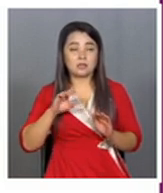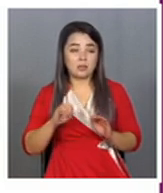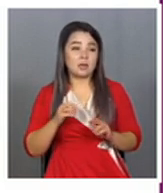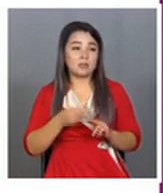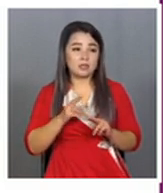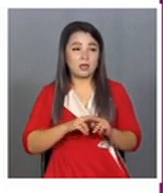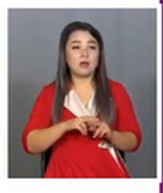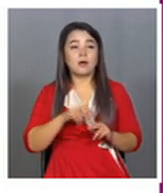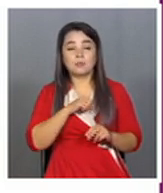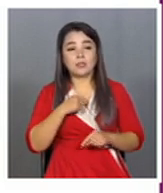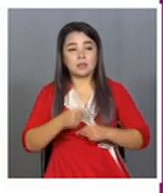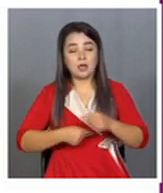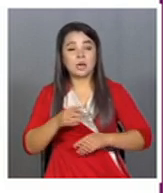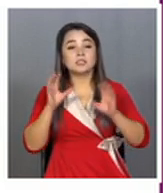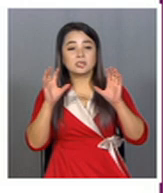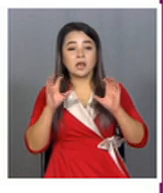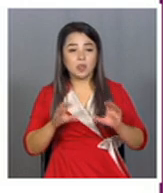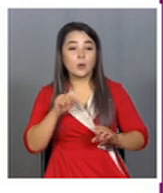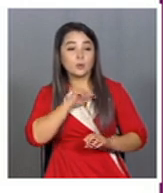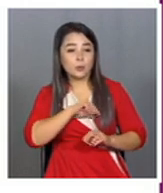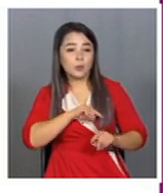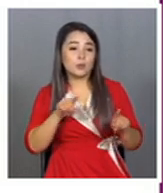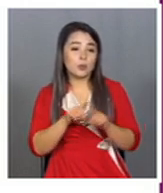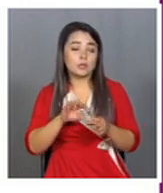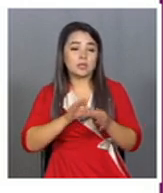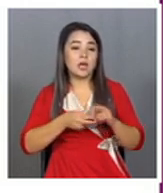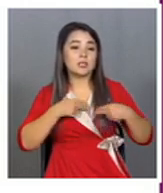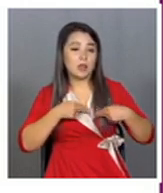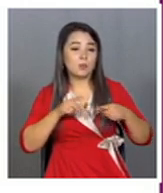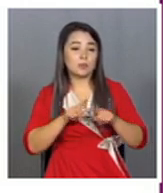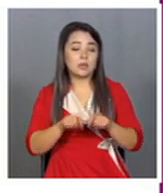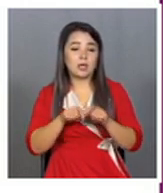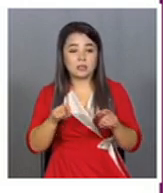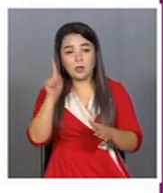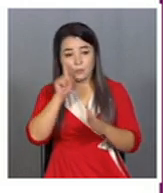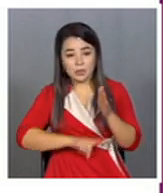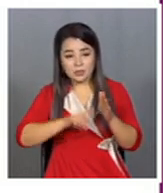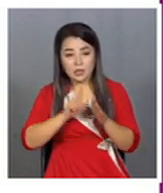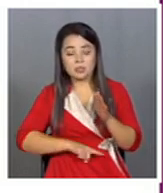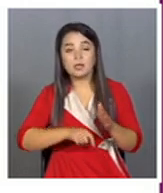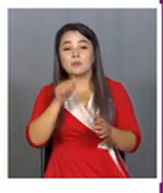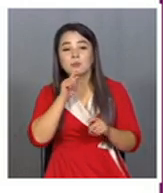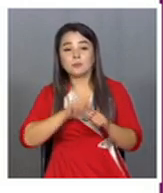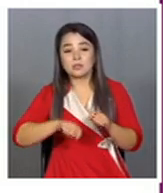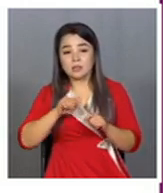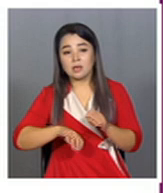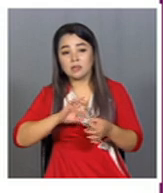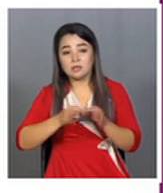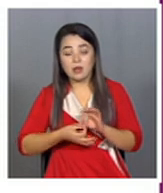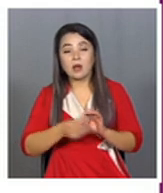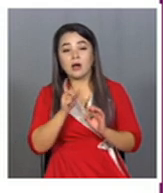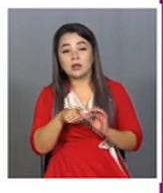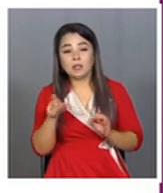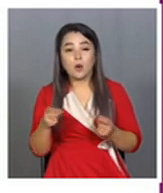хаттары заңдардың рухы туралы еңбектерінде дінді қатты сынап,